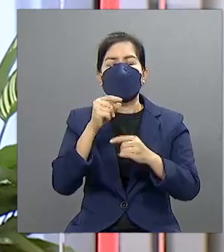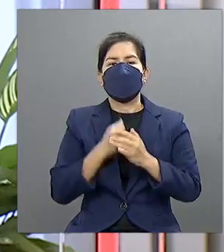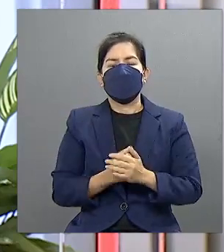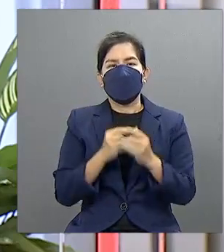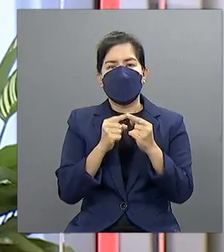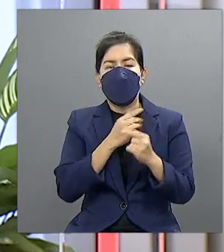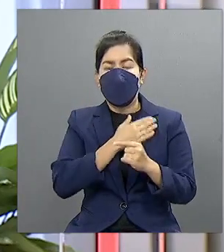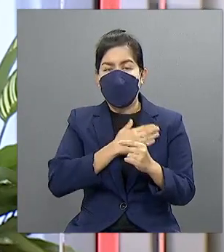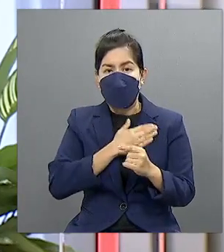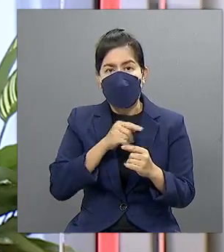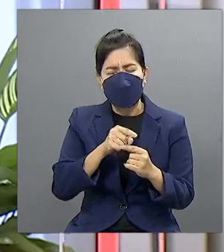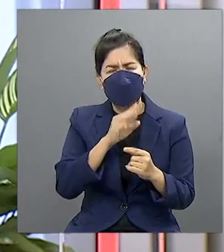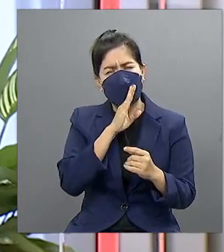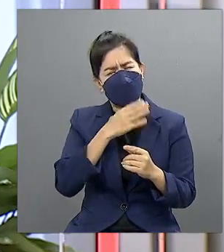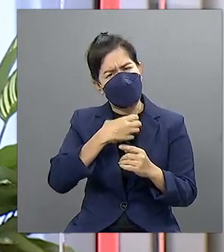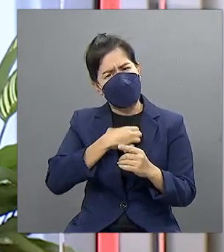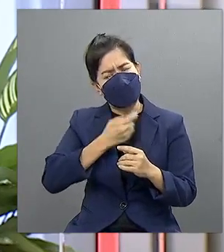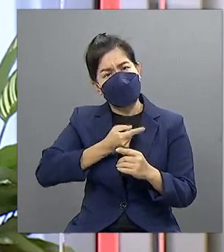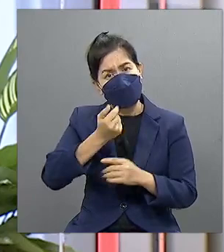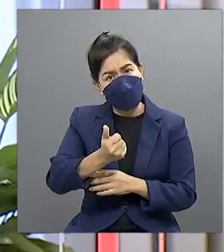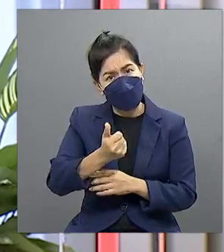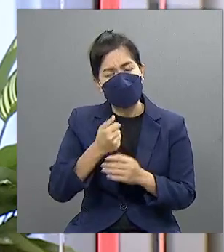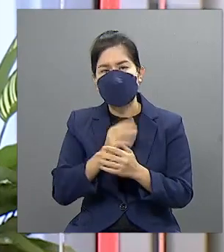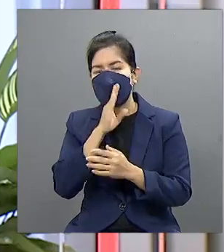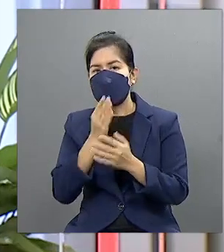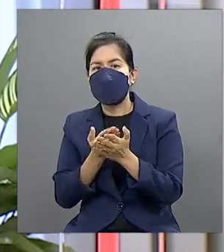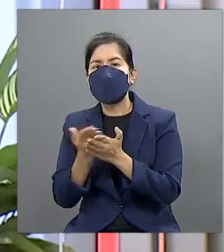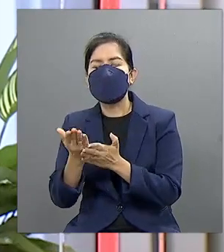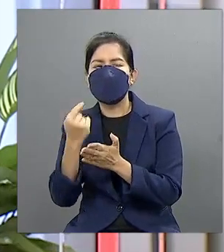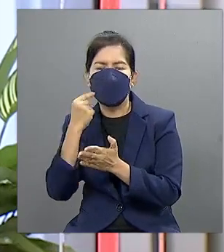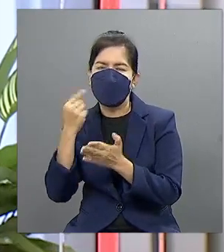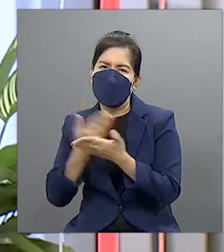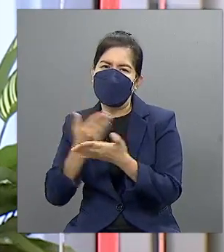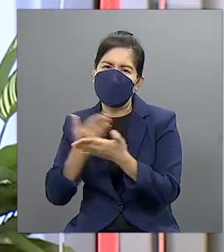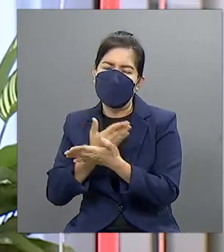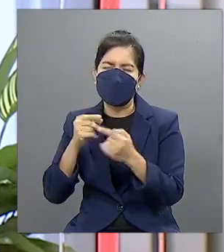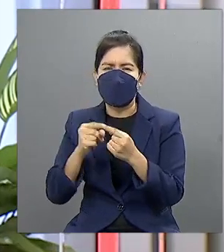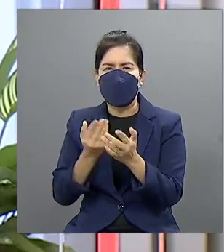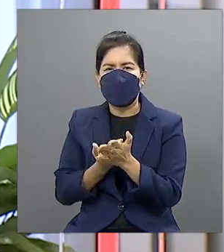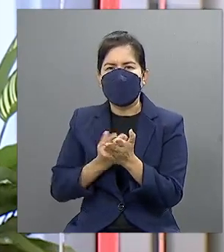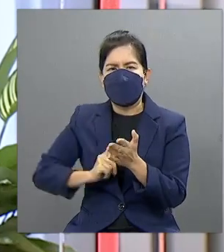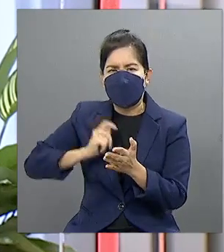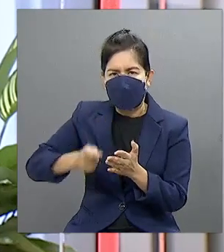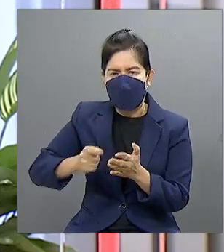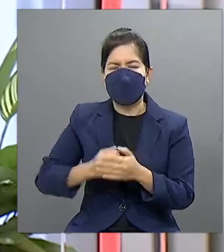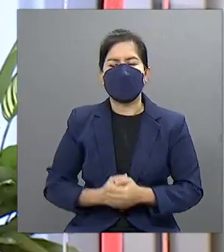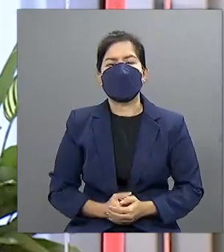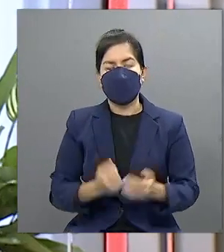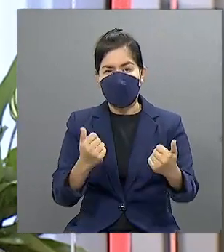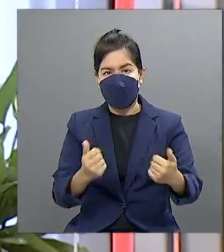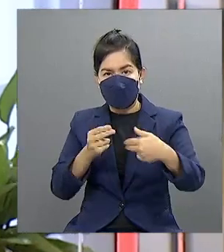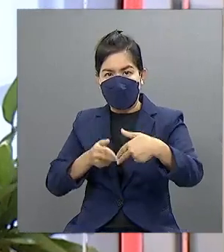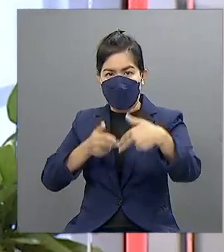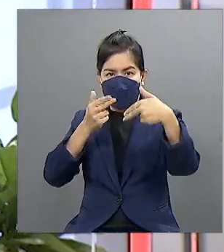ต่อให้มันละอันไม่กี่บาทเนี่ยแต่ใช้ทุกวันน่ ะ มันก็เป็นเงินเหมือนกันวันนี้เราจะมาร่วมพูดคุยผ่านวิดีโอคอลนะครับกับรองศาสตราจารย์นายแพทย์นิติพัฒน์เจรกุล